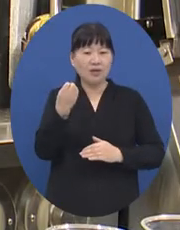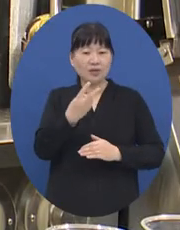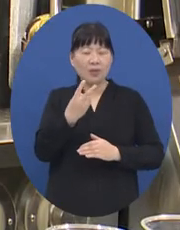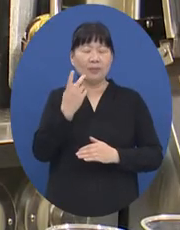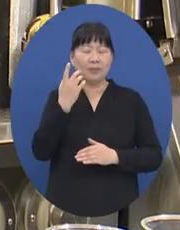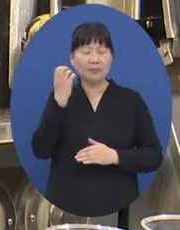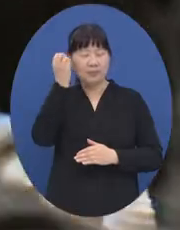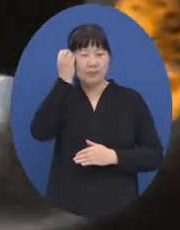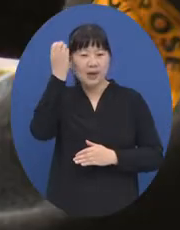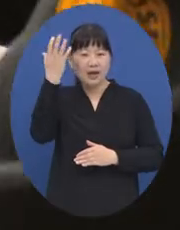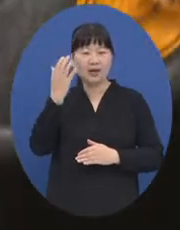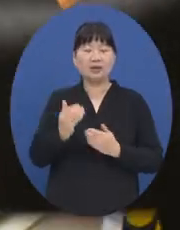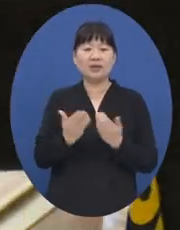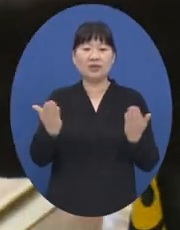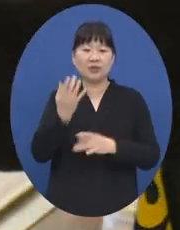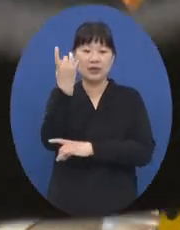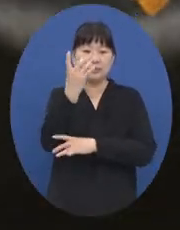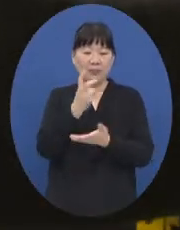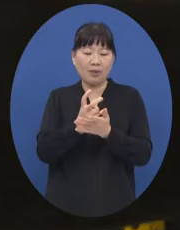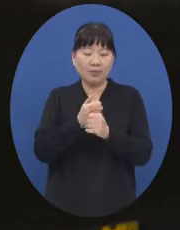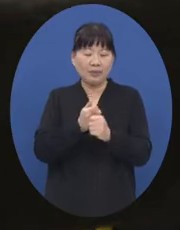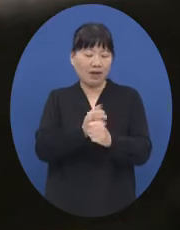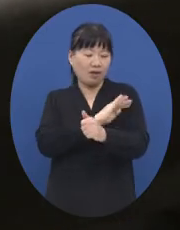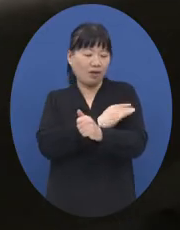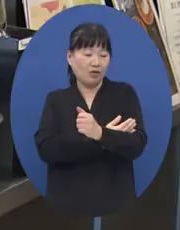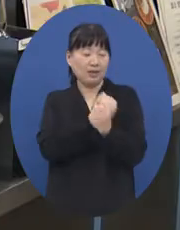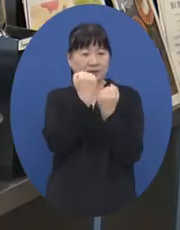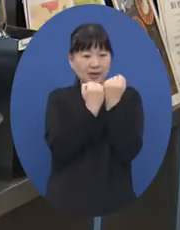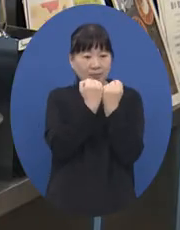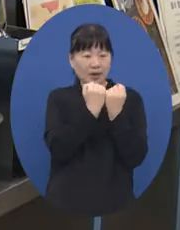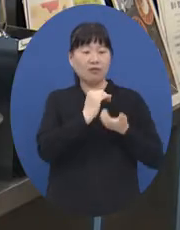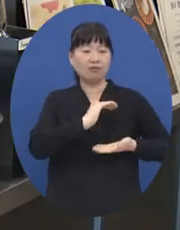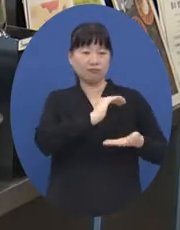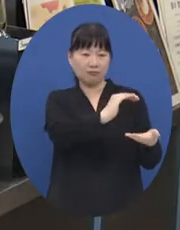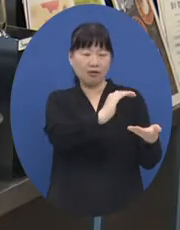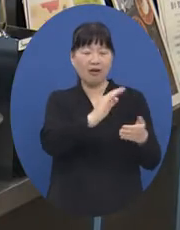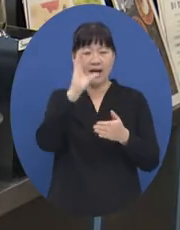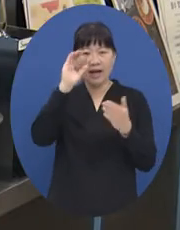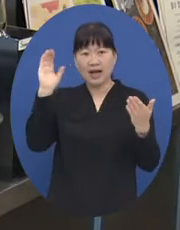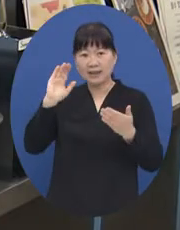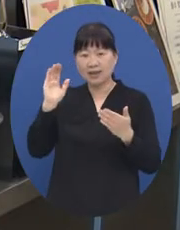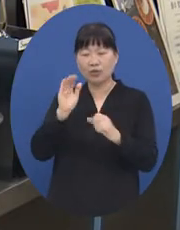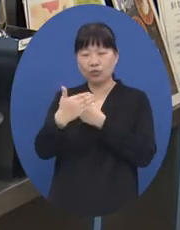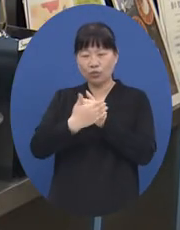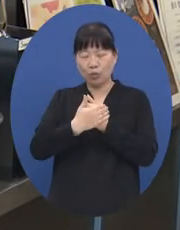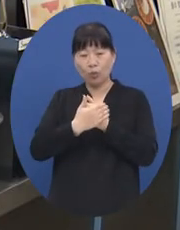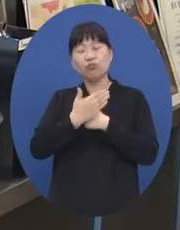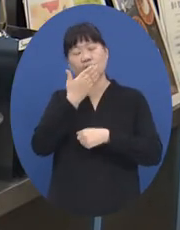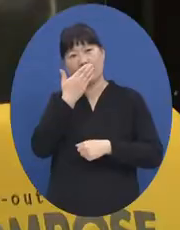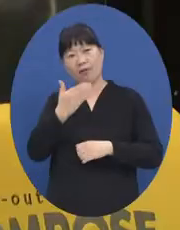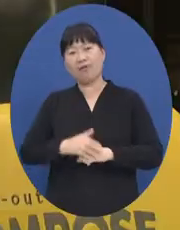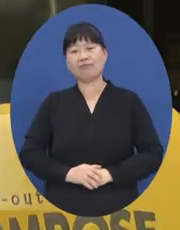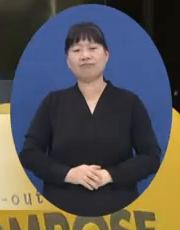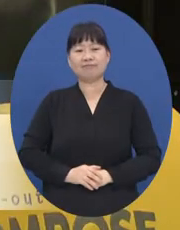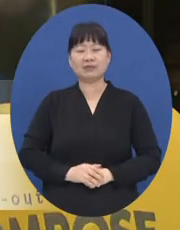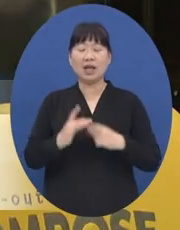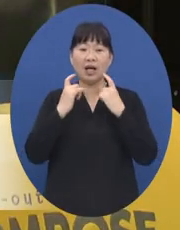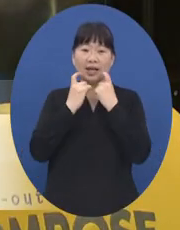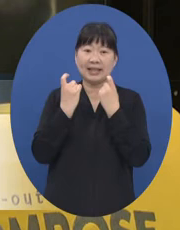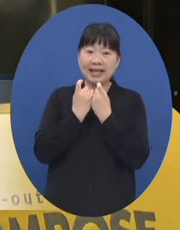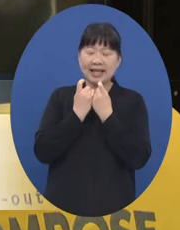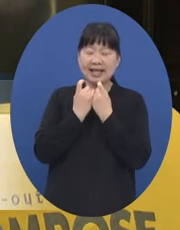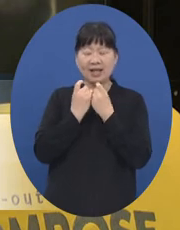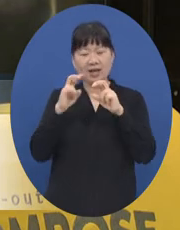놓치고 있었던 근로기준법에 따른 권리를 설명합니다. 아르바이트생은 도움이 된다는 반응입니다. 개인이